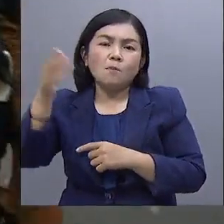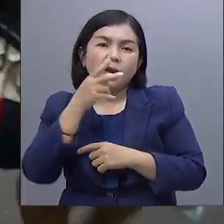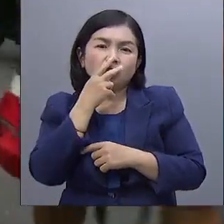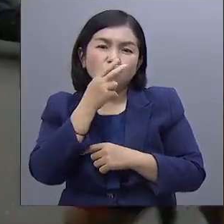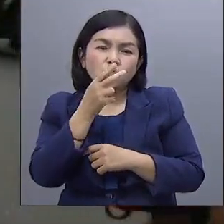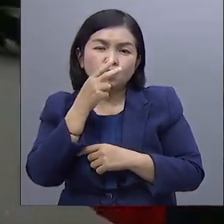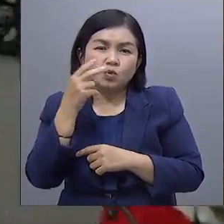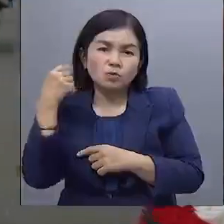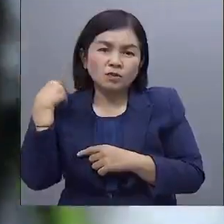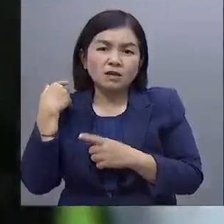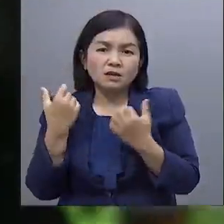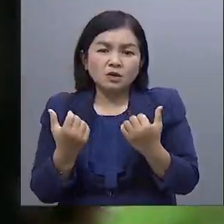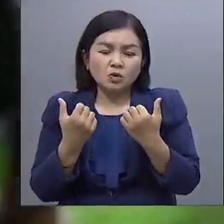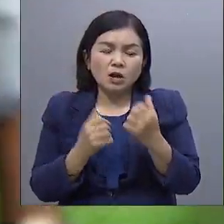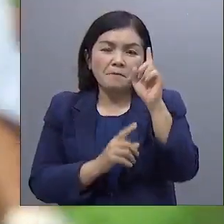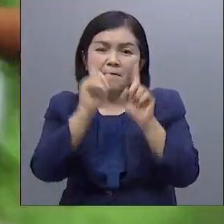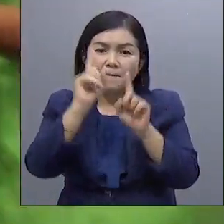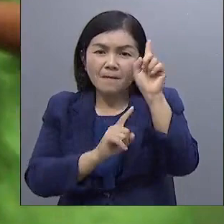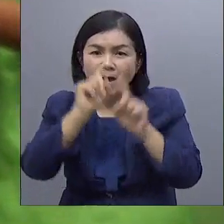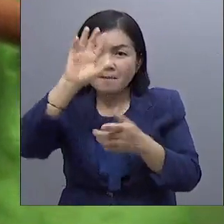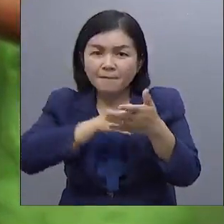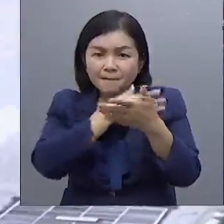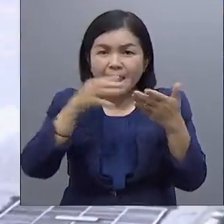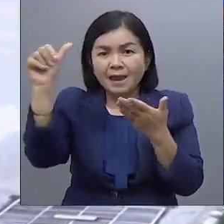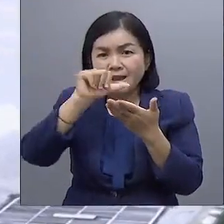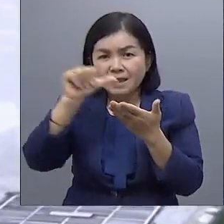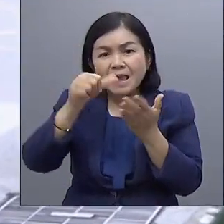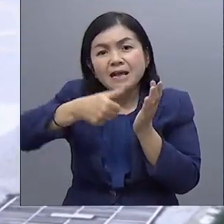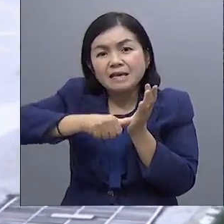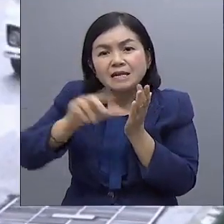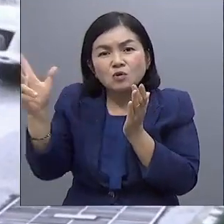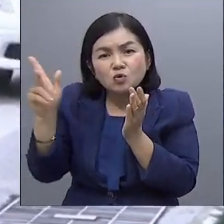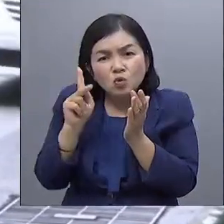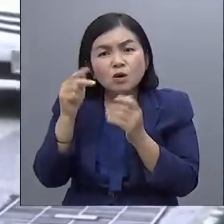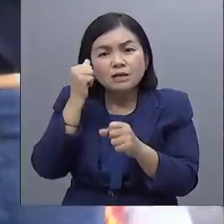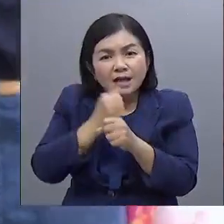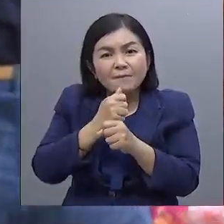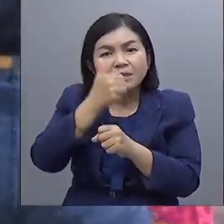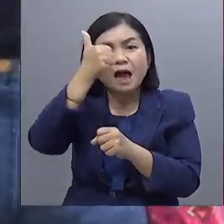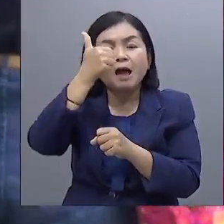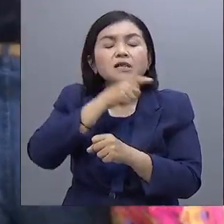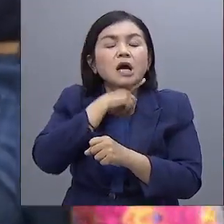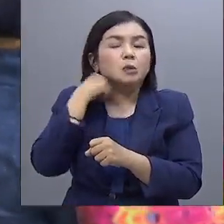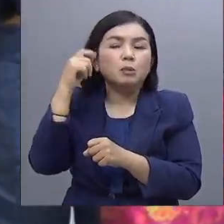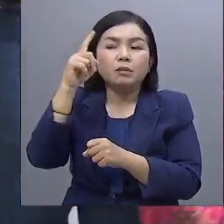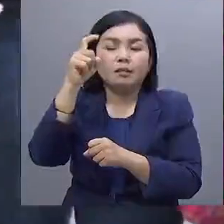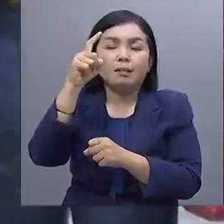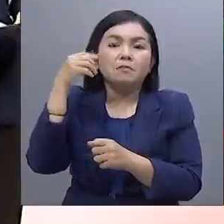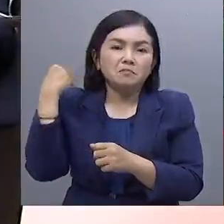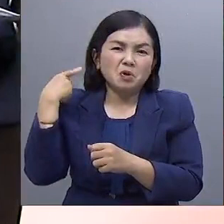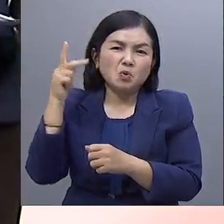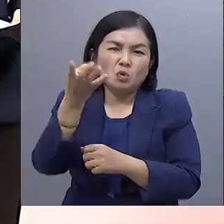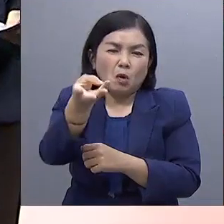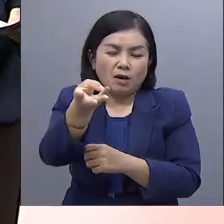หรือว่า101 Pub ประเมินว่านโยบายแก้หนี้ของพรรคการเมืองต่างๆอาจทำแล้วได้ไม่คุ้มเสียค่ะนโย